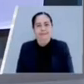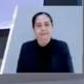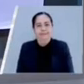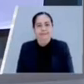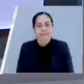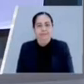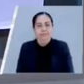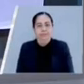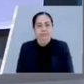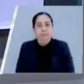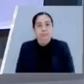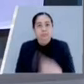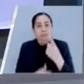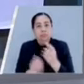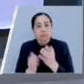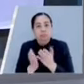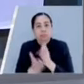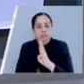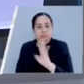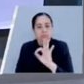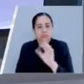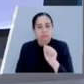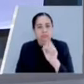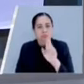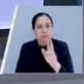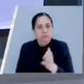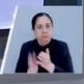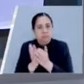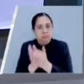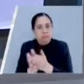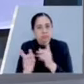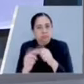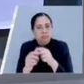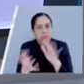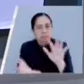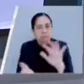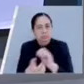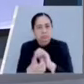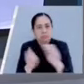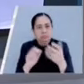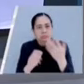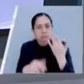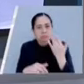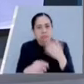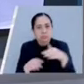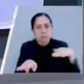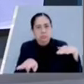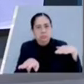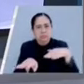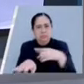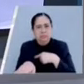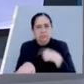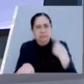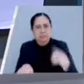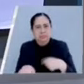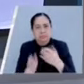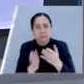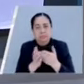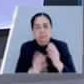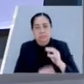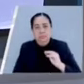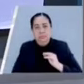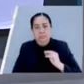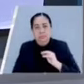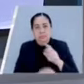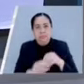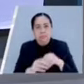Isang barko ng Bureau of Fisheries and Aquatic Resources o BIFAR ang napinsala matapos dikitan ng isang Chinese fishing militia vessel. Sa gitna